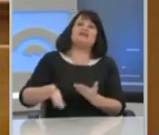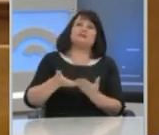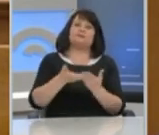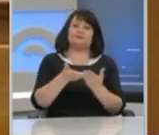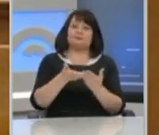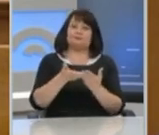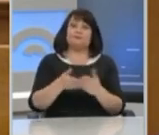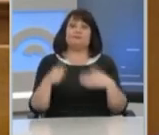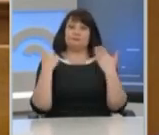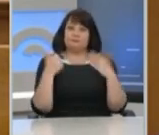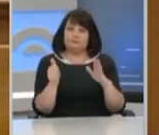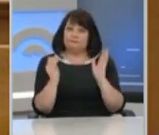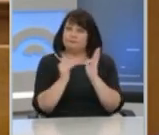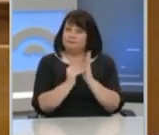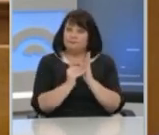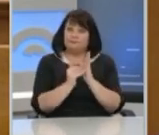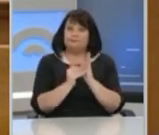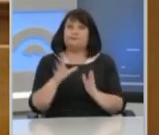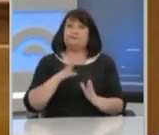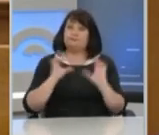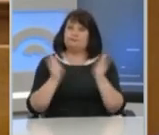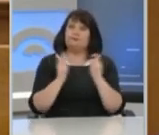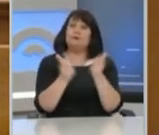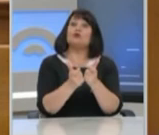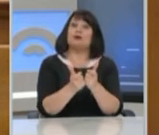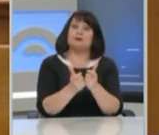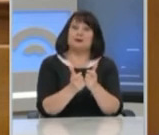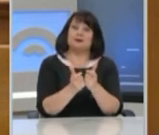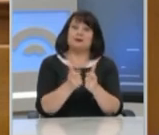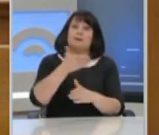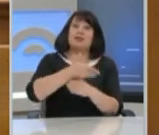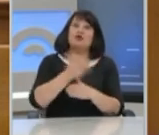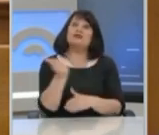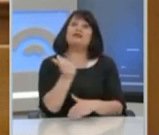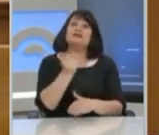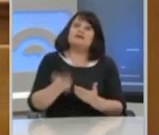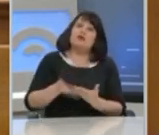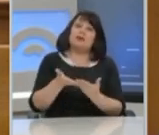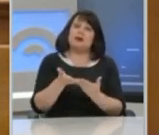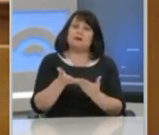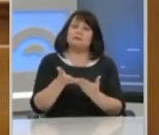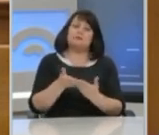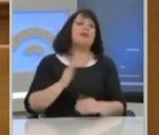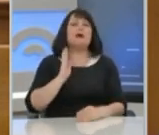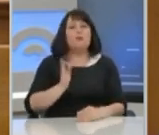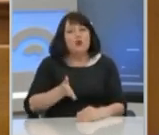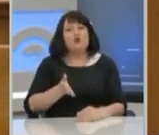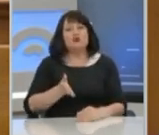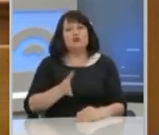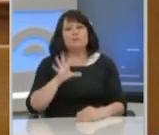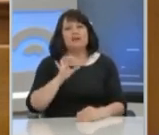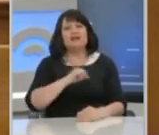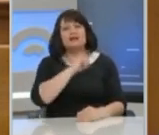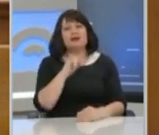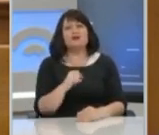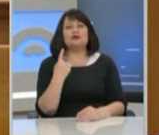αφορά πάνω από 600.000 νοικοκυριά που θα έχουν τη δυνατότητα να παίρνουν από 50 έως